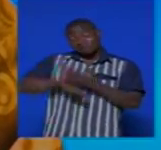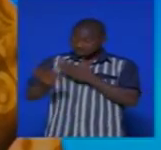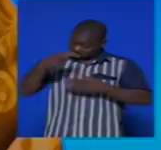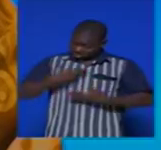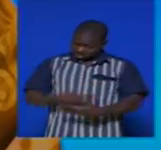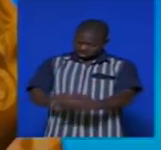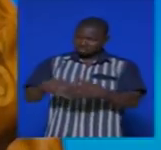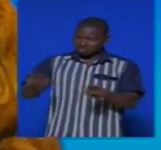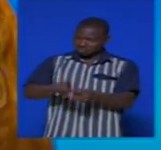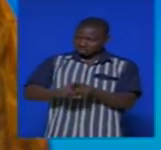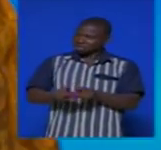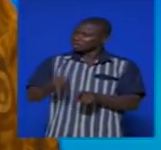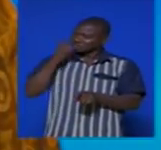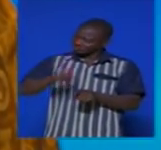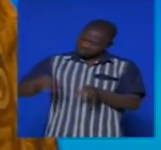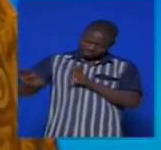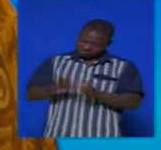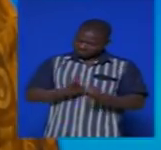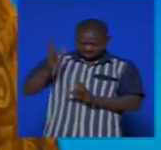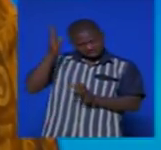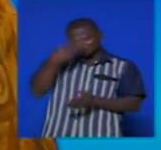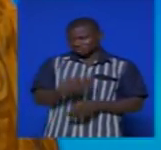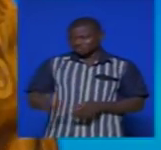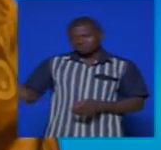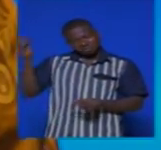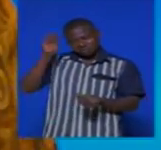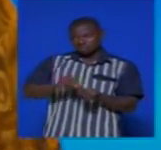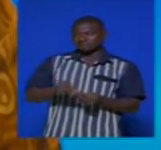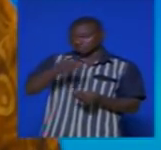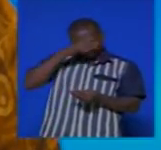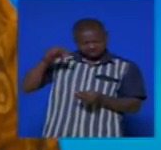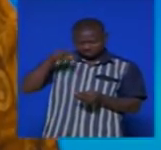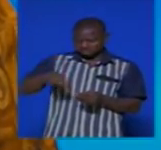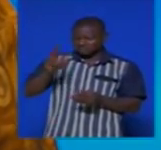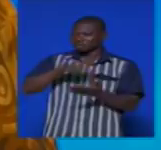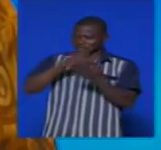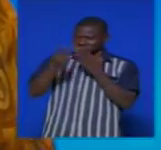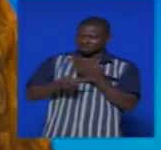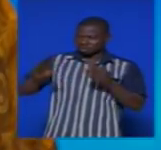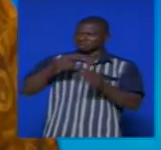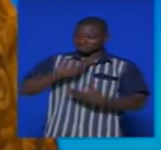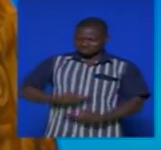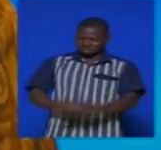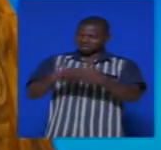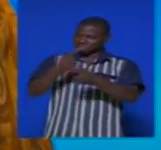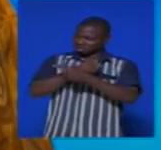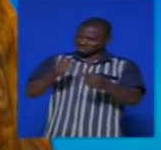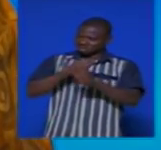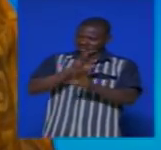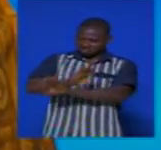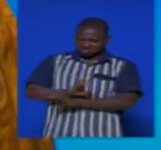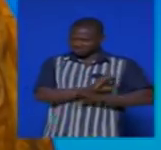qui restent à faire. Parce que les questions donc, de planning familial, ce sont des questions culturelles, ce sont des questions sociales, ce sont des